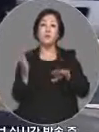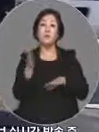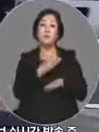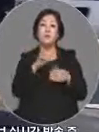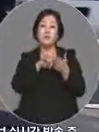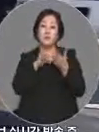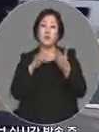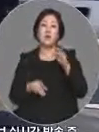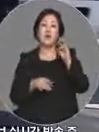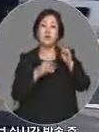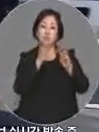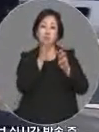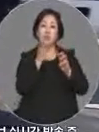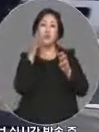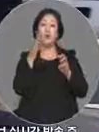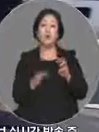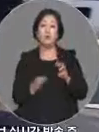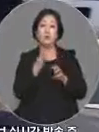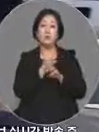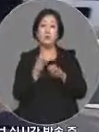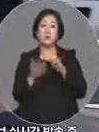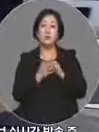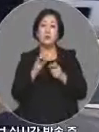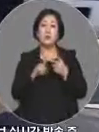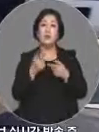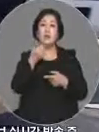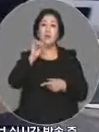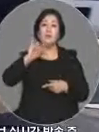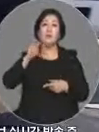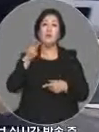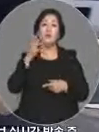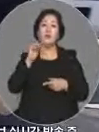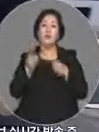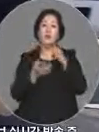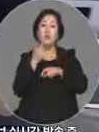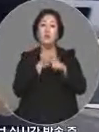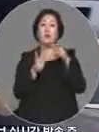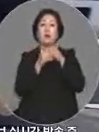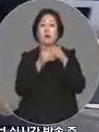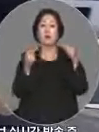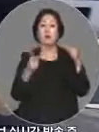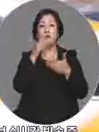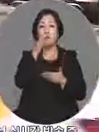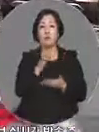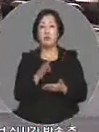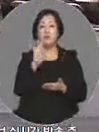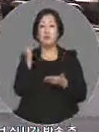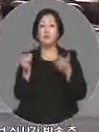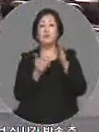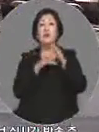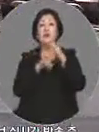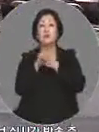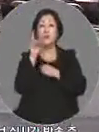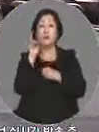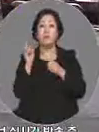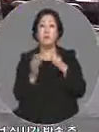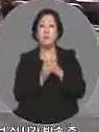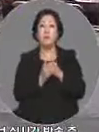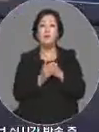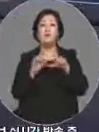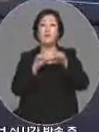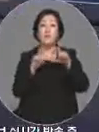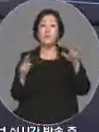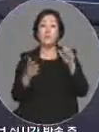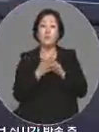유류세가 30%까지 내려가면서 휘발유 인하폭이 더 커진 것도 영향을 미쳤습니다. 정유업계가 경유